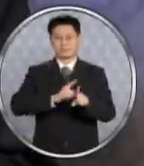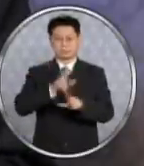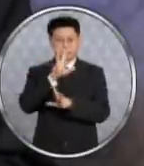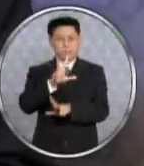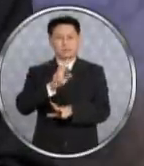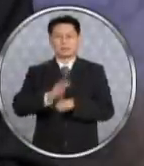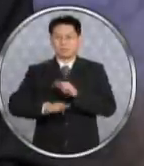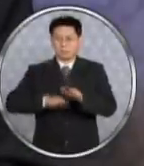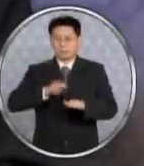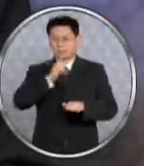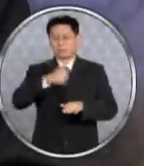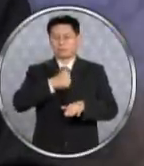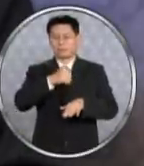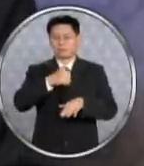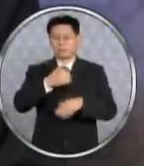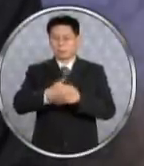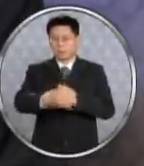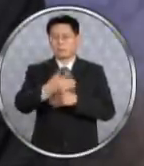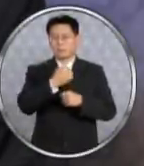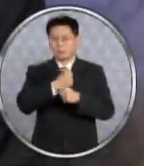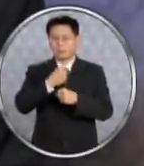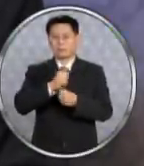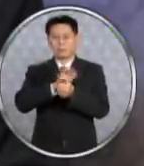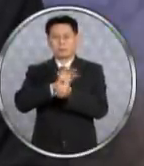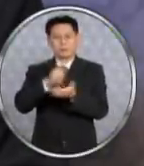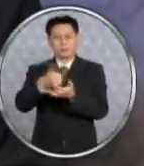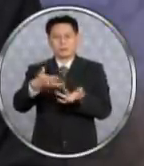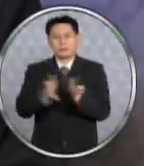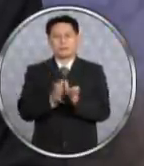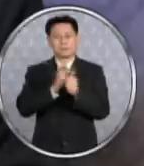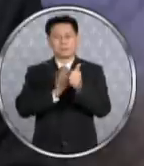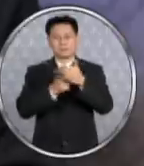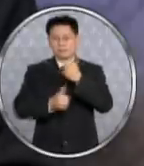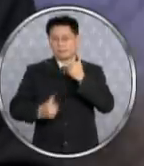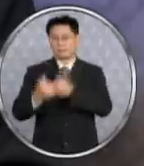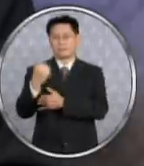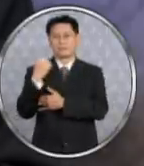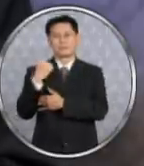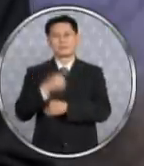地，贴近土地，为弱势着想，为后代努力。